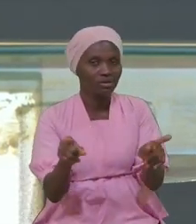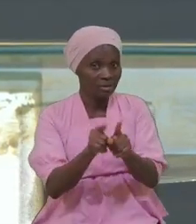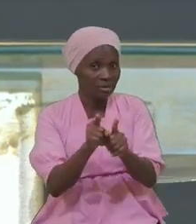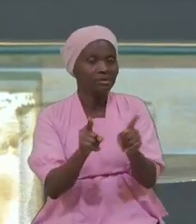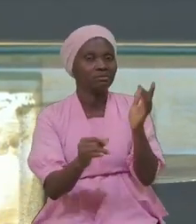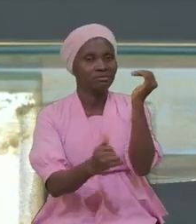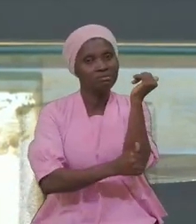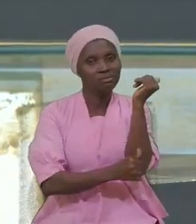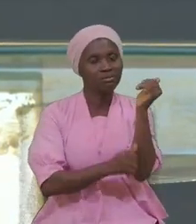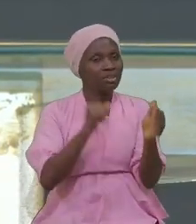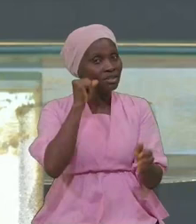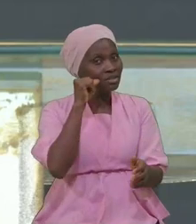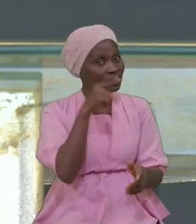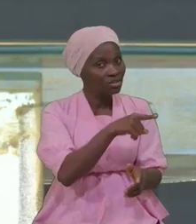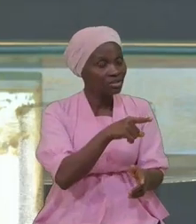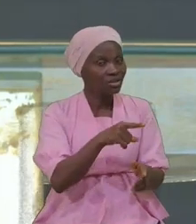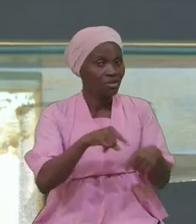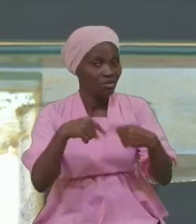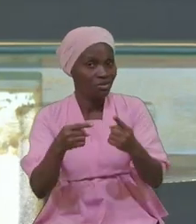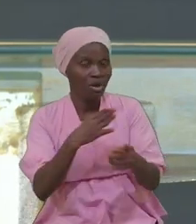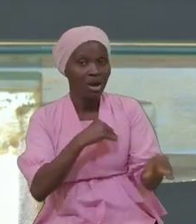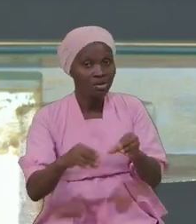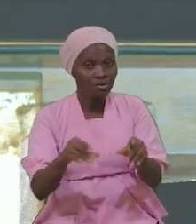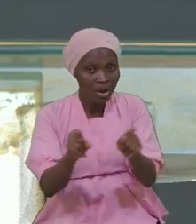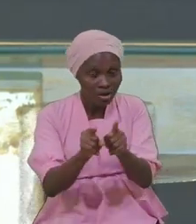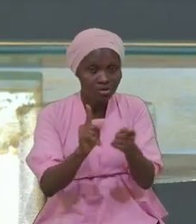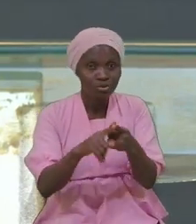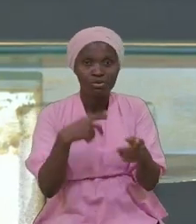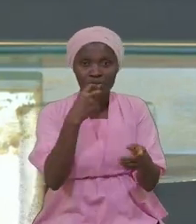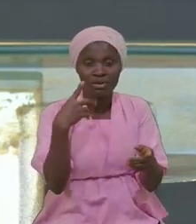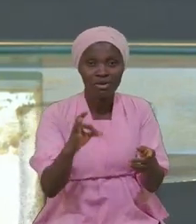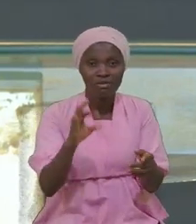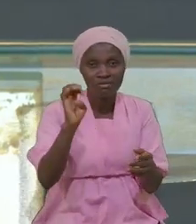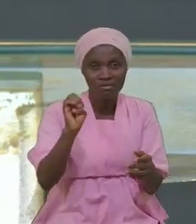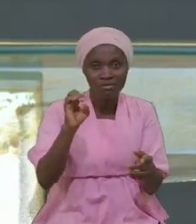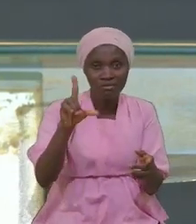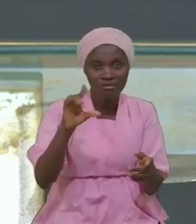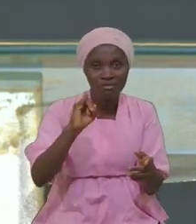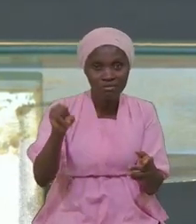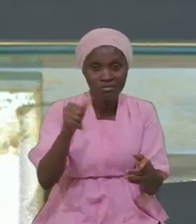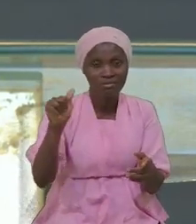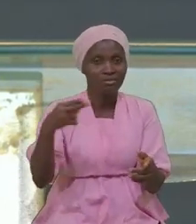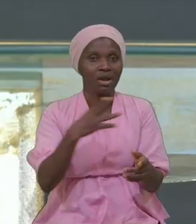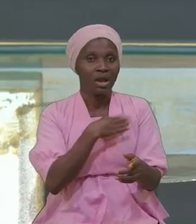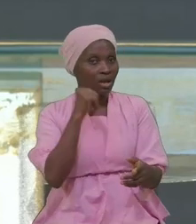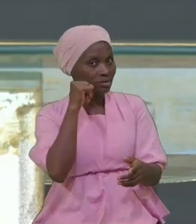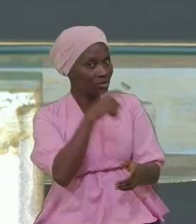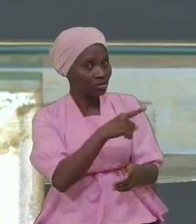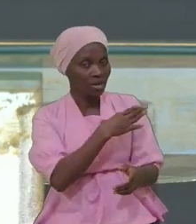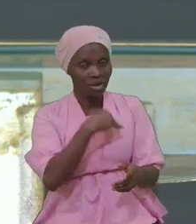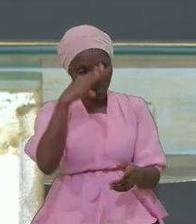Verset 15, elle alla comme Abraham et elle fit selon la parole d'Élie. Et pendant longtemps, elle eut de